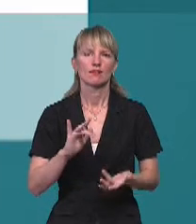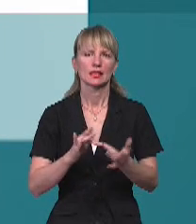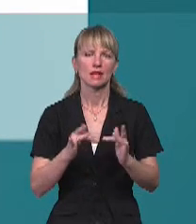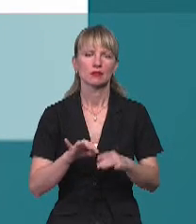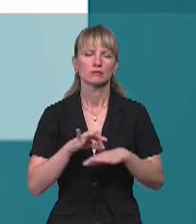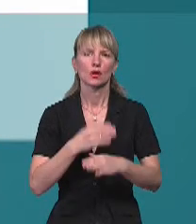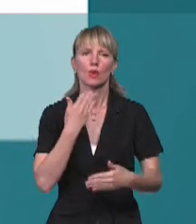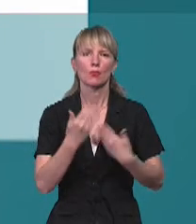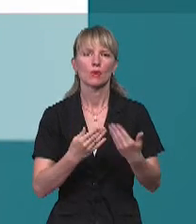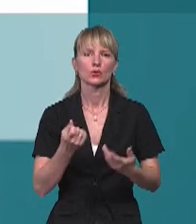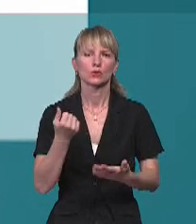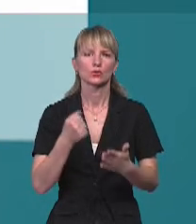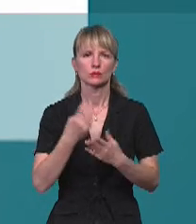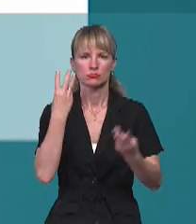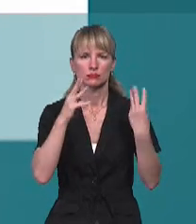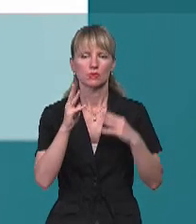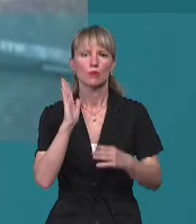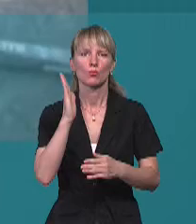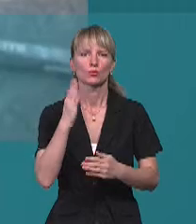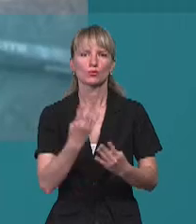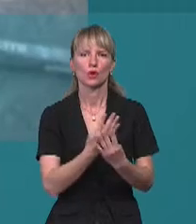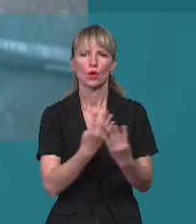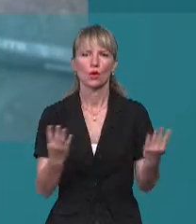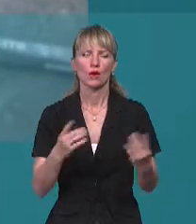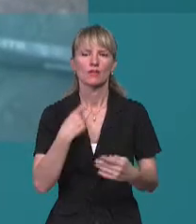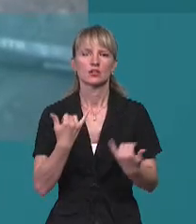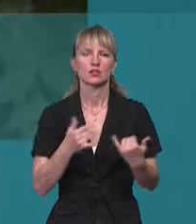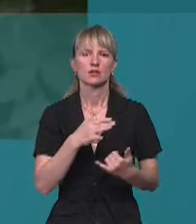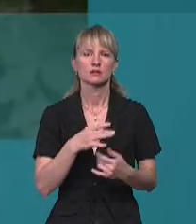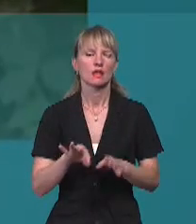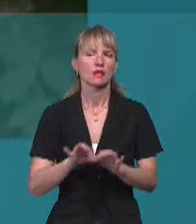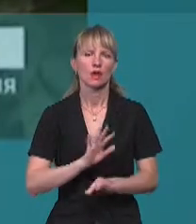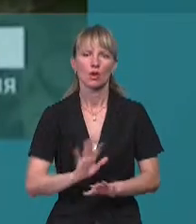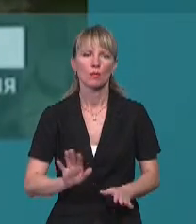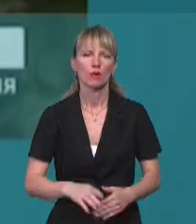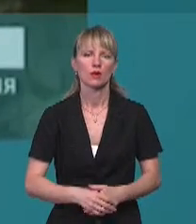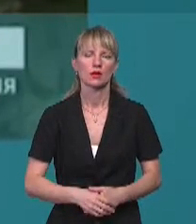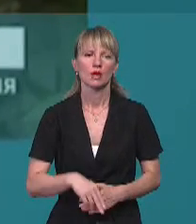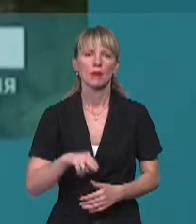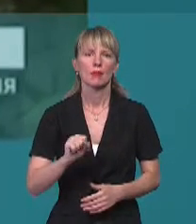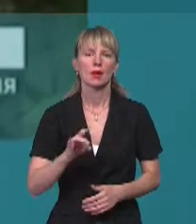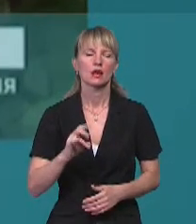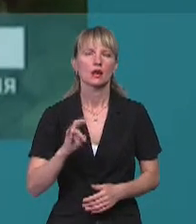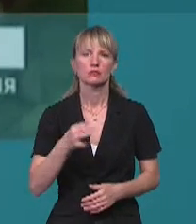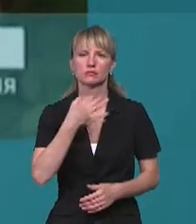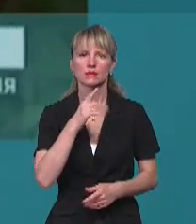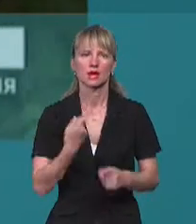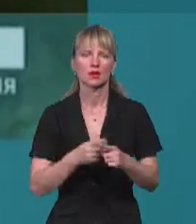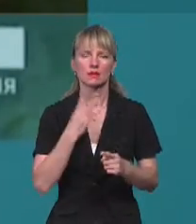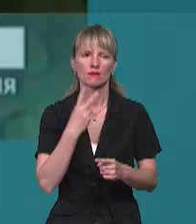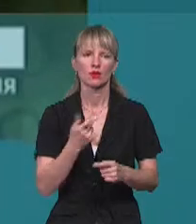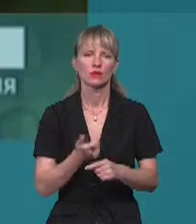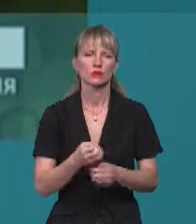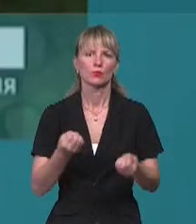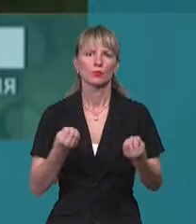опитування щодо дизайну майбутньої огорожі. Дівчина каже, нинішній варіант не обирала. Паркан не подобається, тому що це виглядає занадто